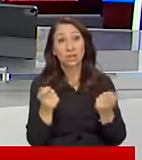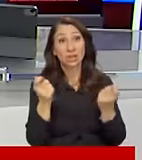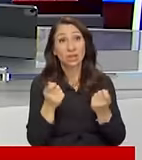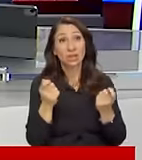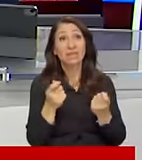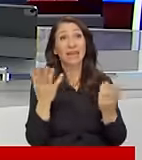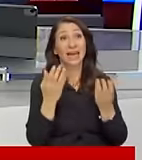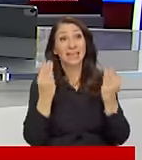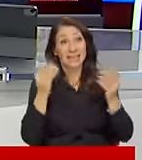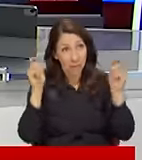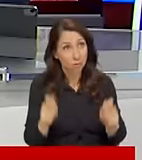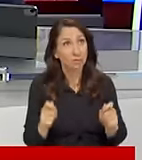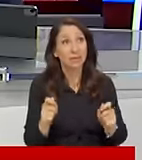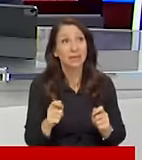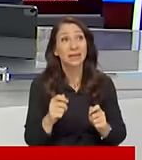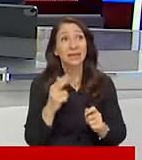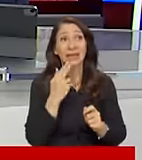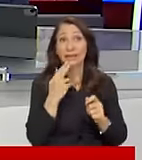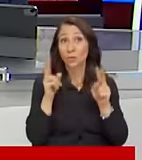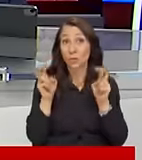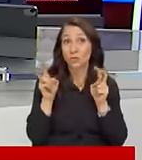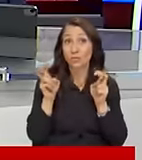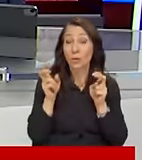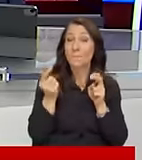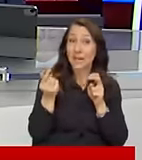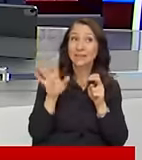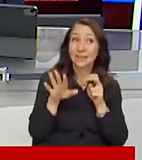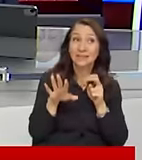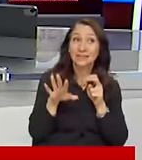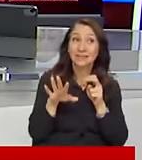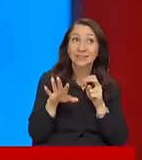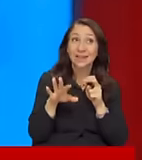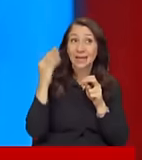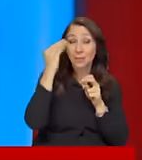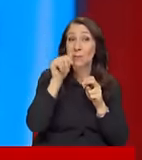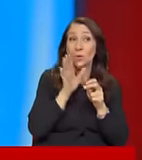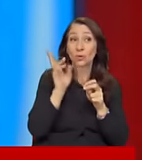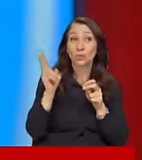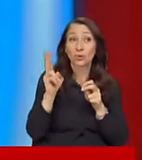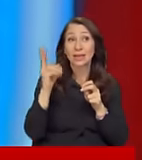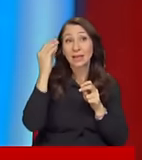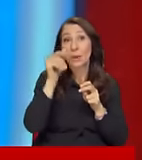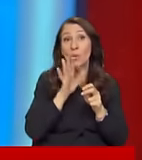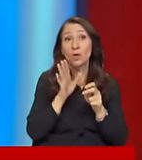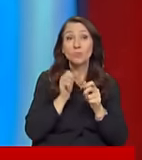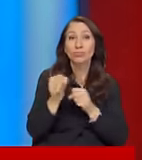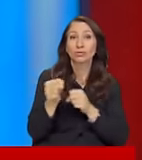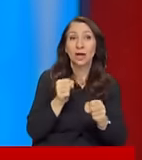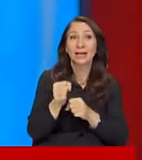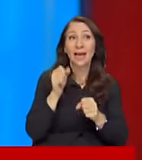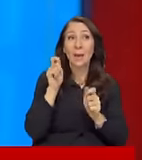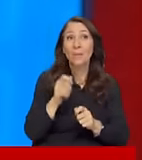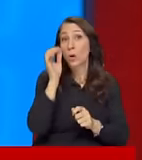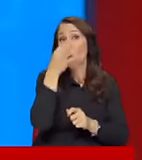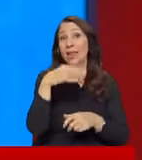oldu. Daha da iyisini yapacağız. Kadın meselesini birazdan Ekrem İmamoğlu, Ekrem İmamoğlu'yla mücadele etmek